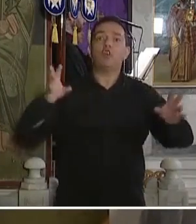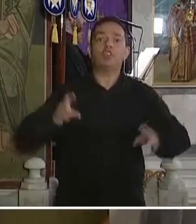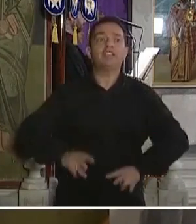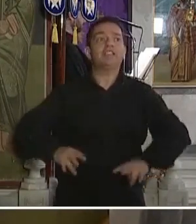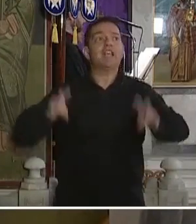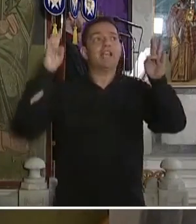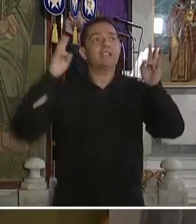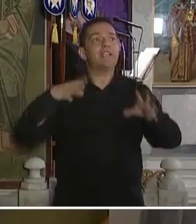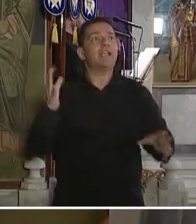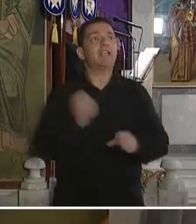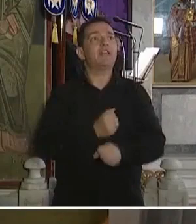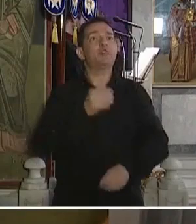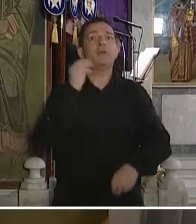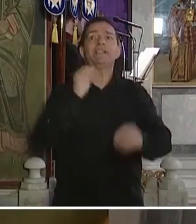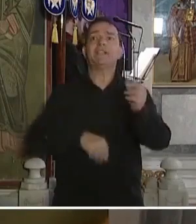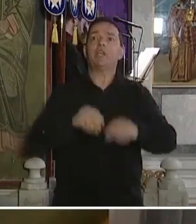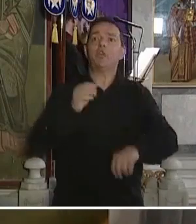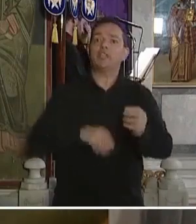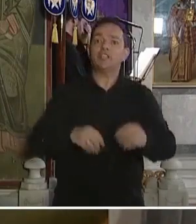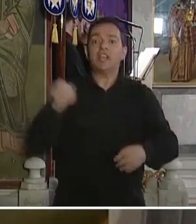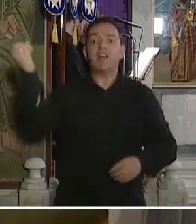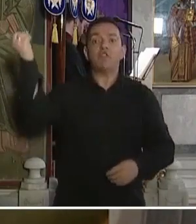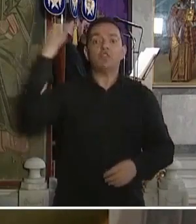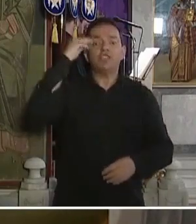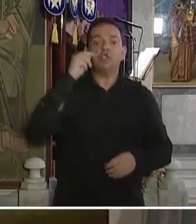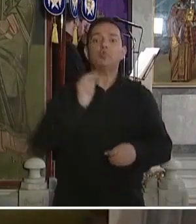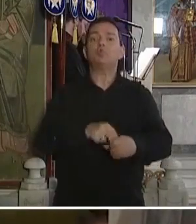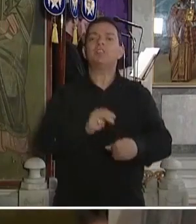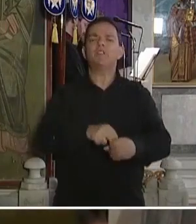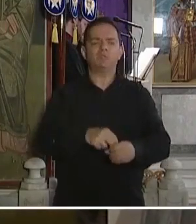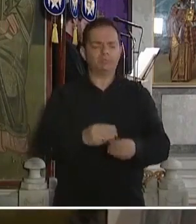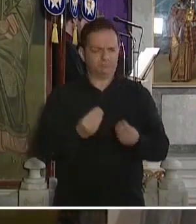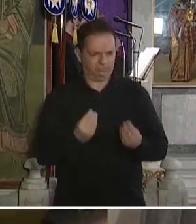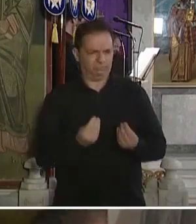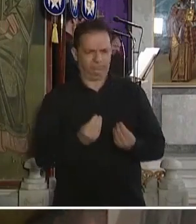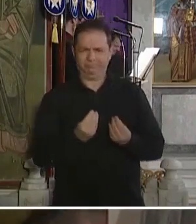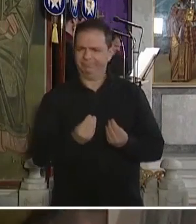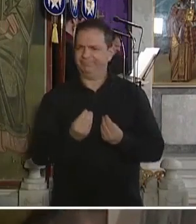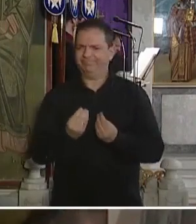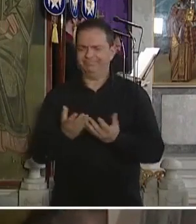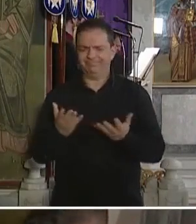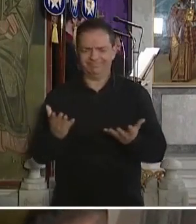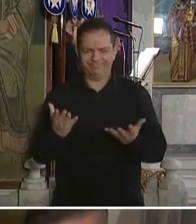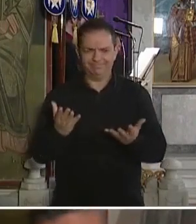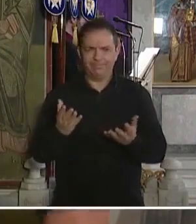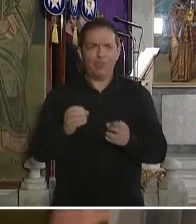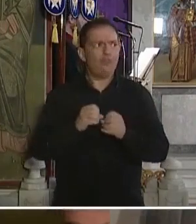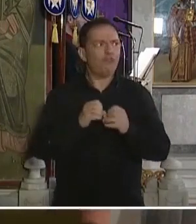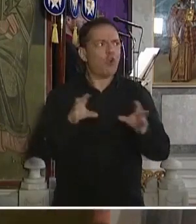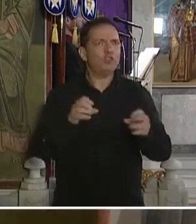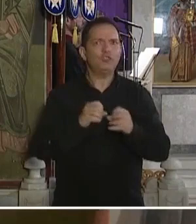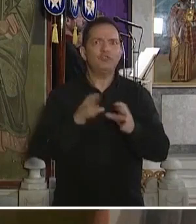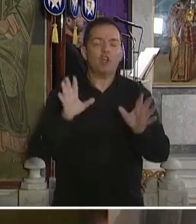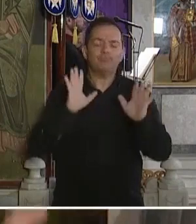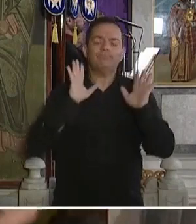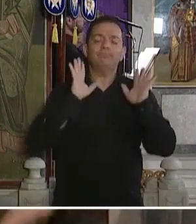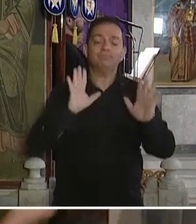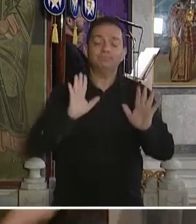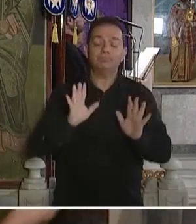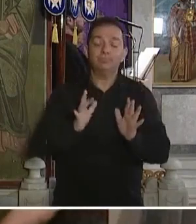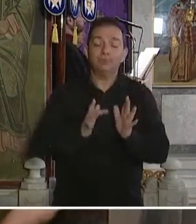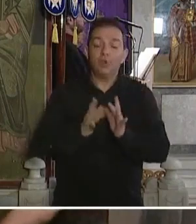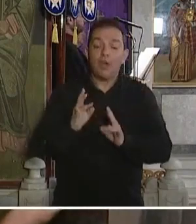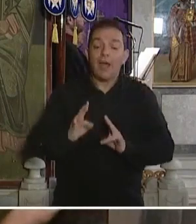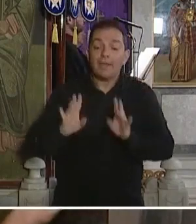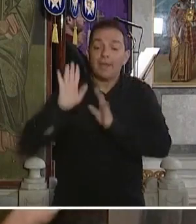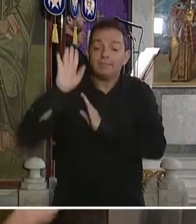εκλογές, να φωτίσει τους ψηφοφόρους. Υπάρχει τέτοιο φως. Φως υπάρχει τέτοιο που είπαμε. Φως